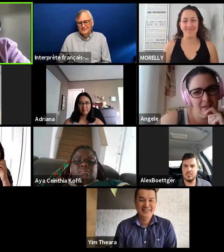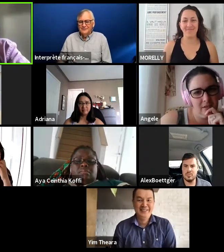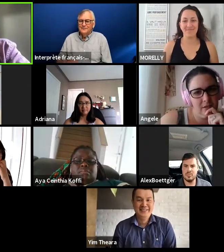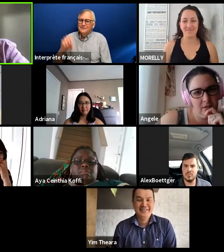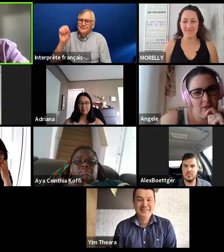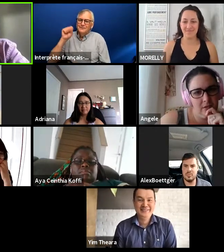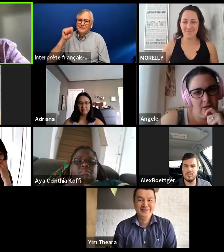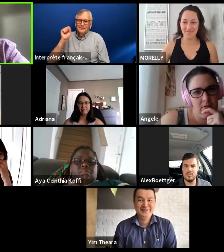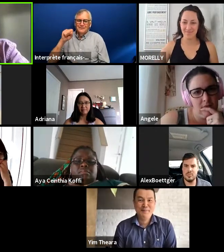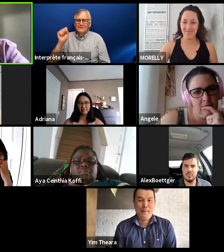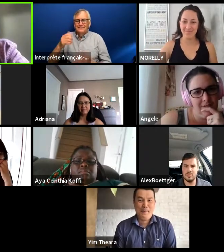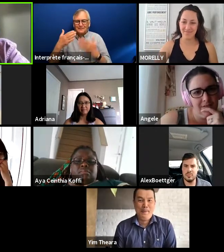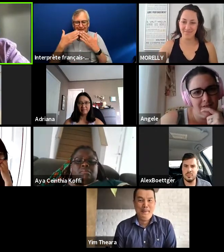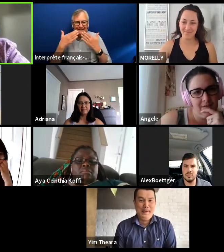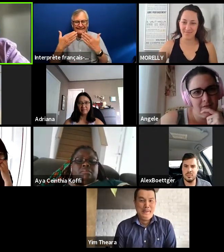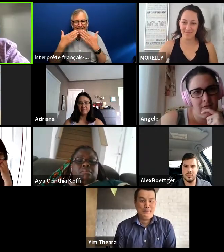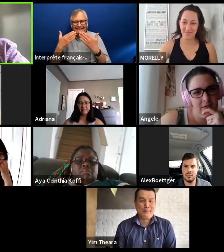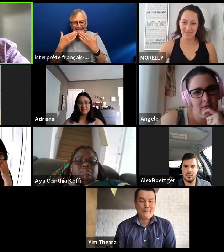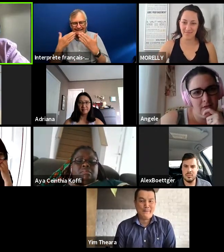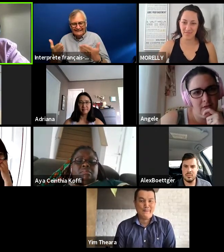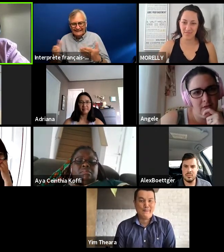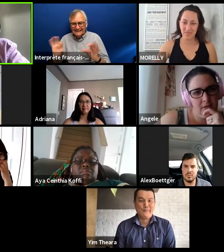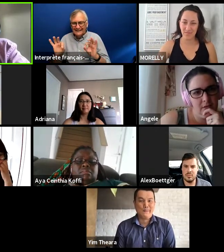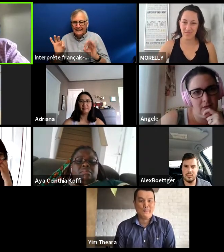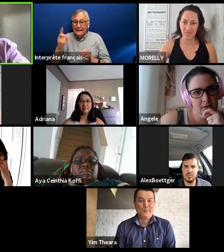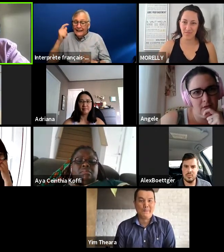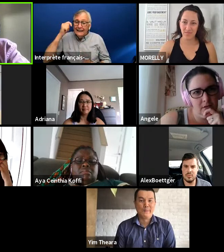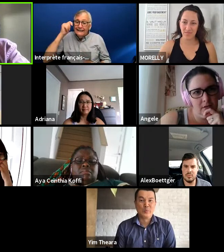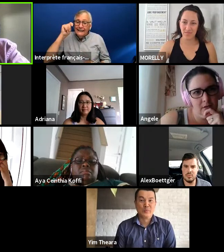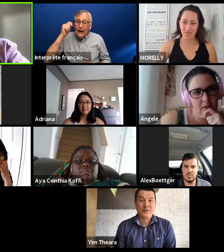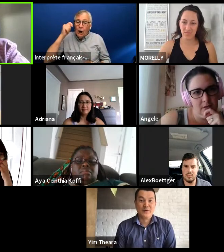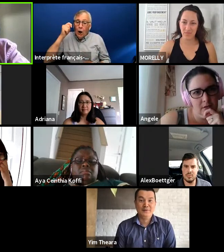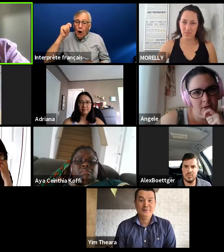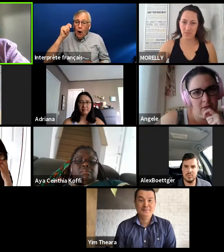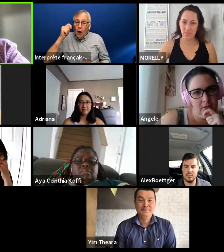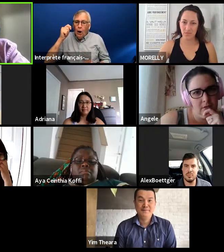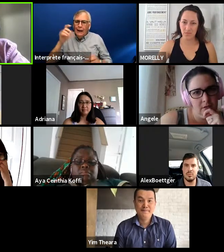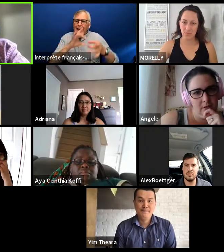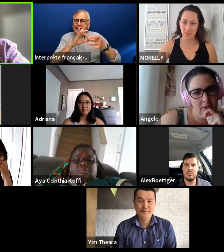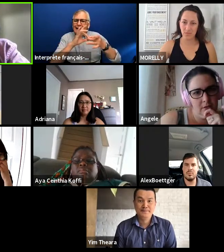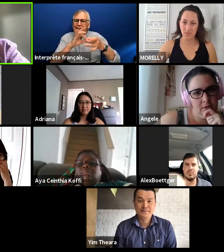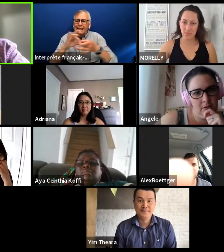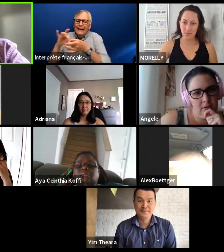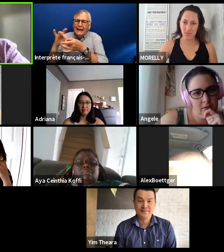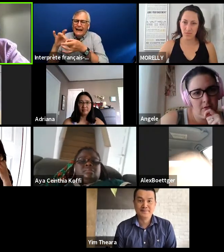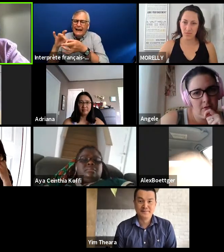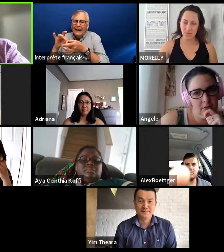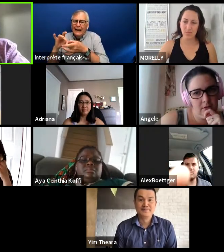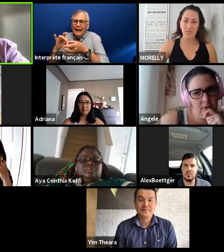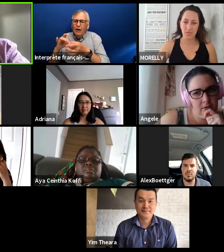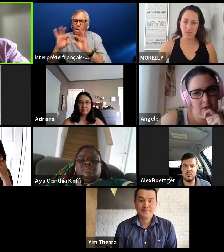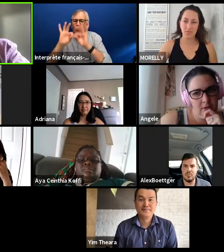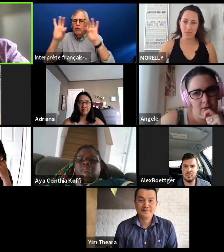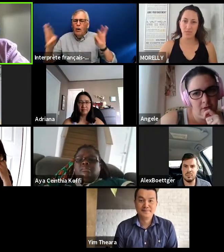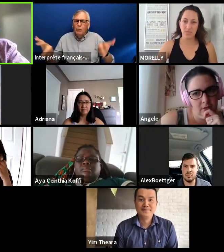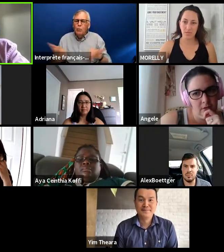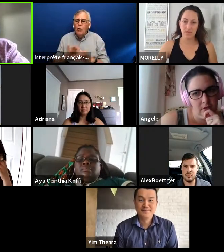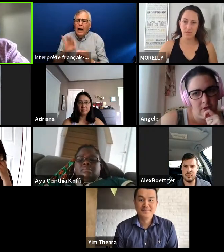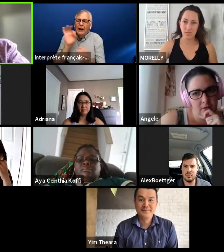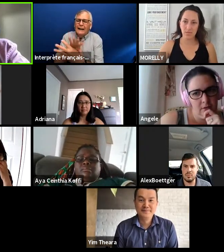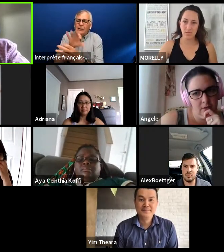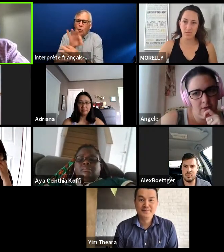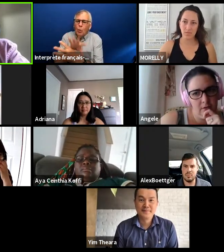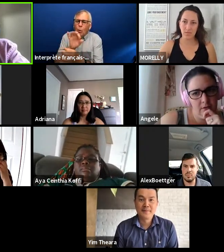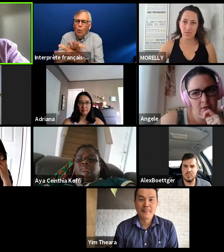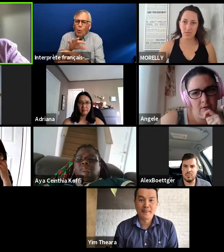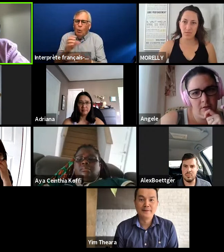Alors, ben merci. Est-ce que, Tara, tu peux mettre le lien pour le formulaire de rétro